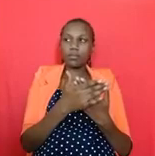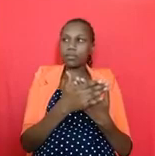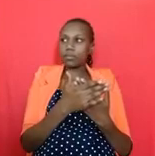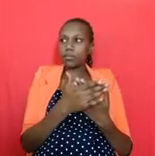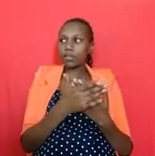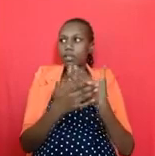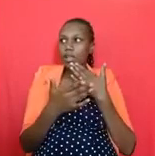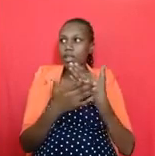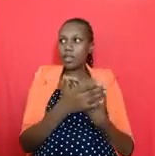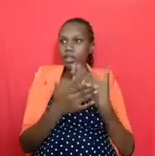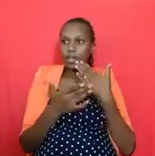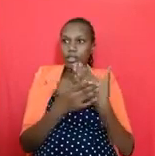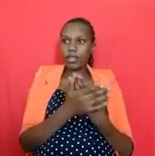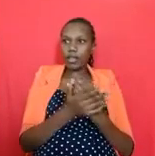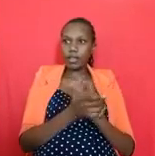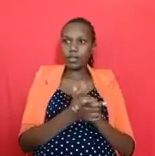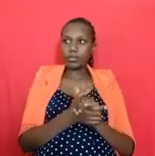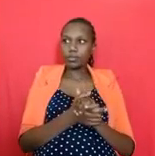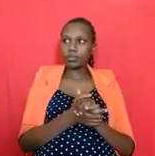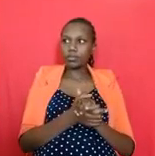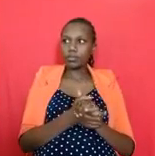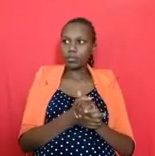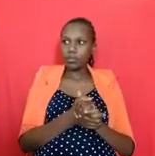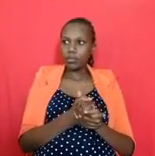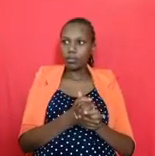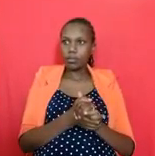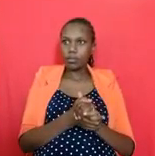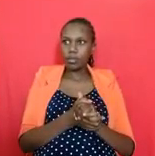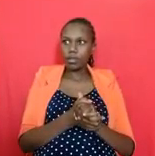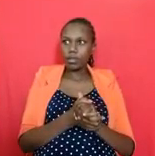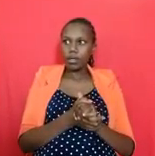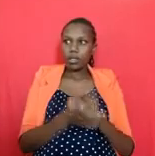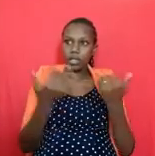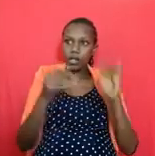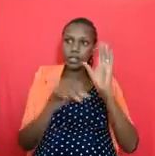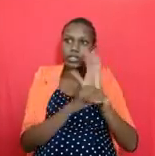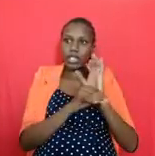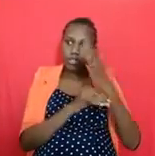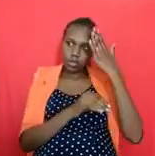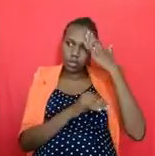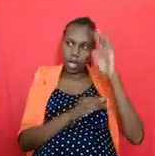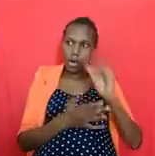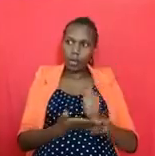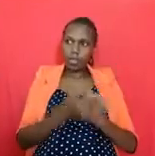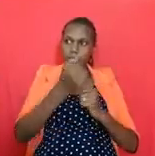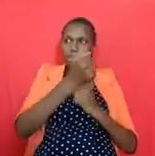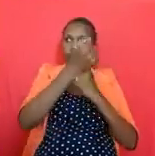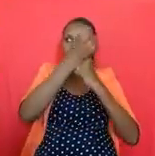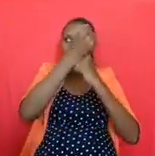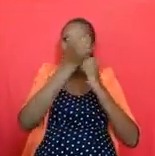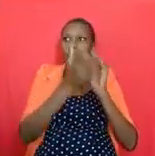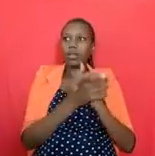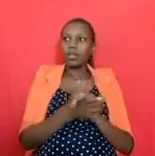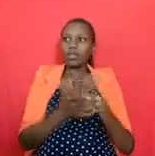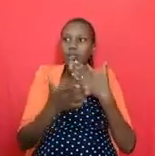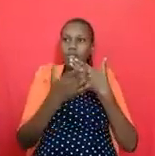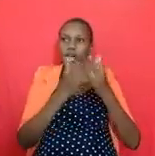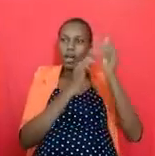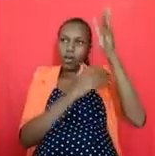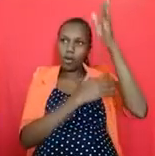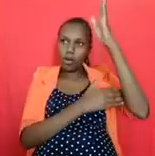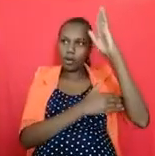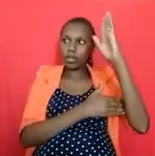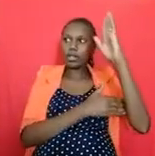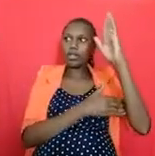thank you very much ni kanitha ni muri atwikaga ni tunyita na giranadu gucokeria ngai